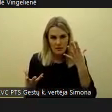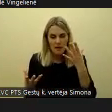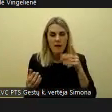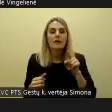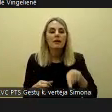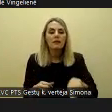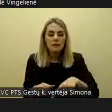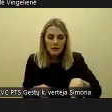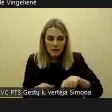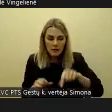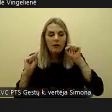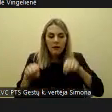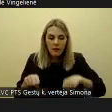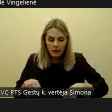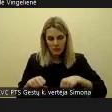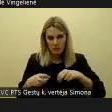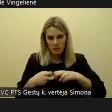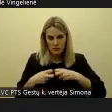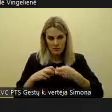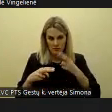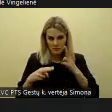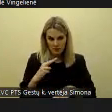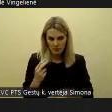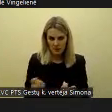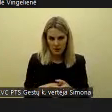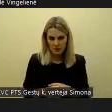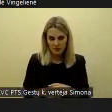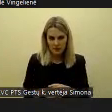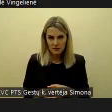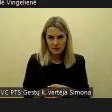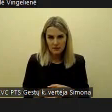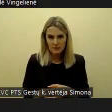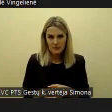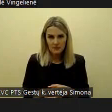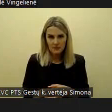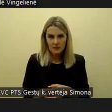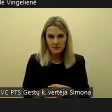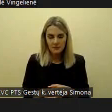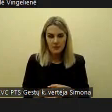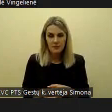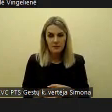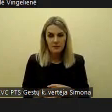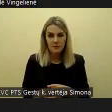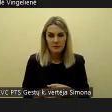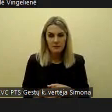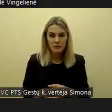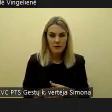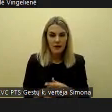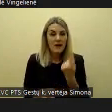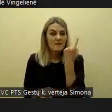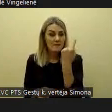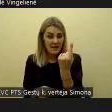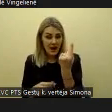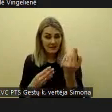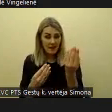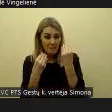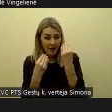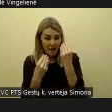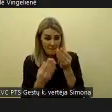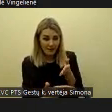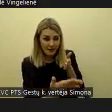problemas, ko jie turbūt negalėtų padaryti ar spręsti, jeigu remtųsi tik vienu dalyku ar tik tai